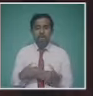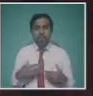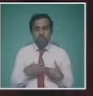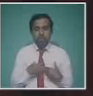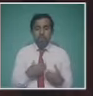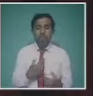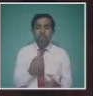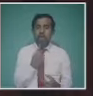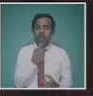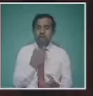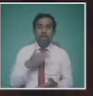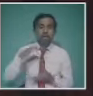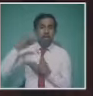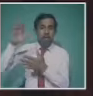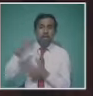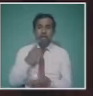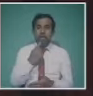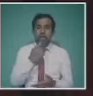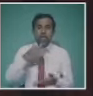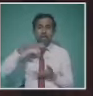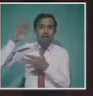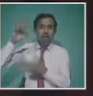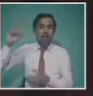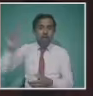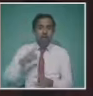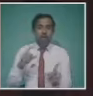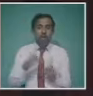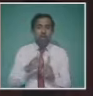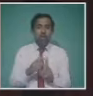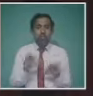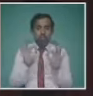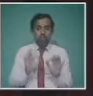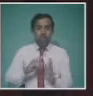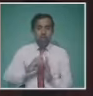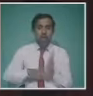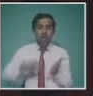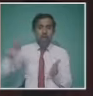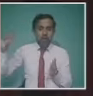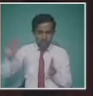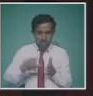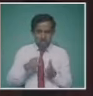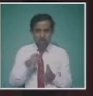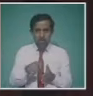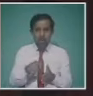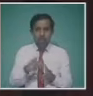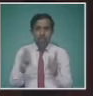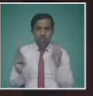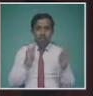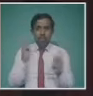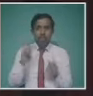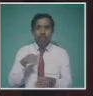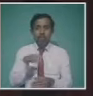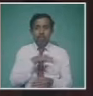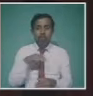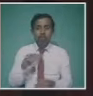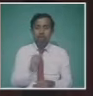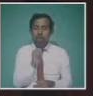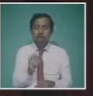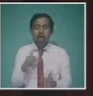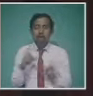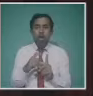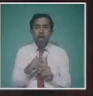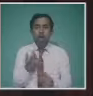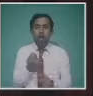තේ ටික යවනකොට ඒ තේ ටික යවලා හම්බෙන්න ඕන ඩොලර් ටික හරියට ලංකාවට ආයෙත් එනවද සංචාරක ශේෂ්ඨය ලැබෙන්න ඕන සැබෑ ඩොලර්